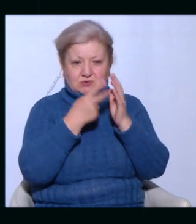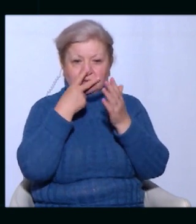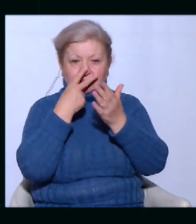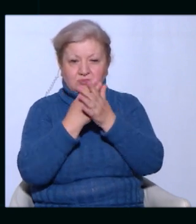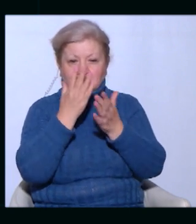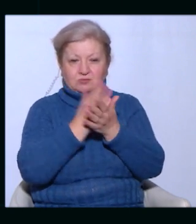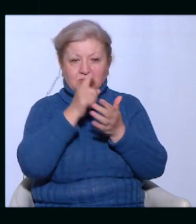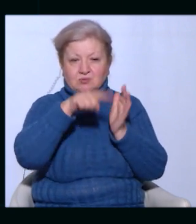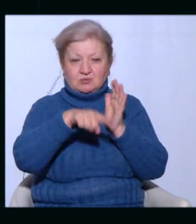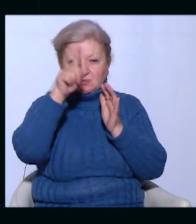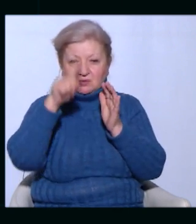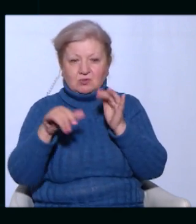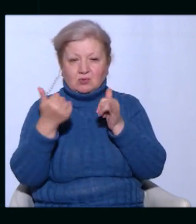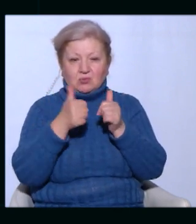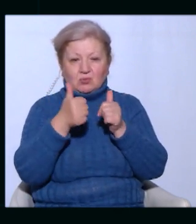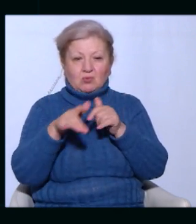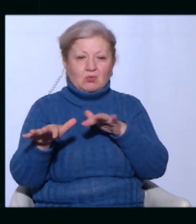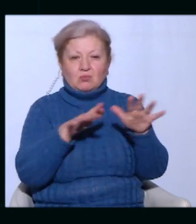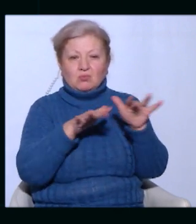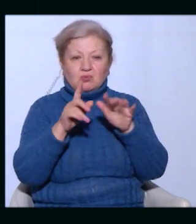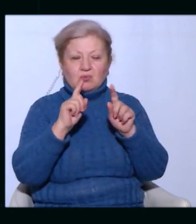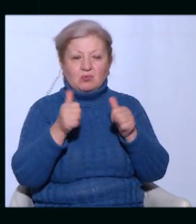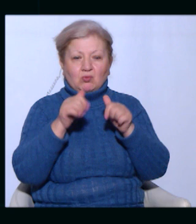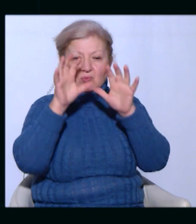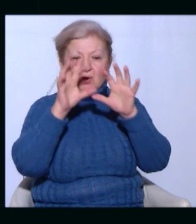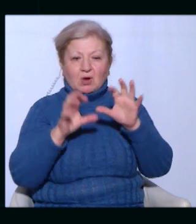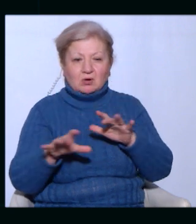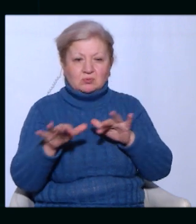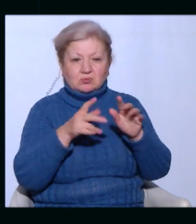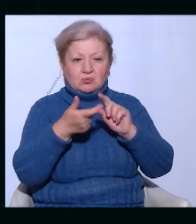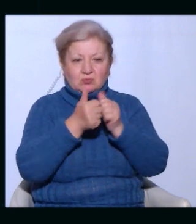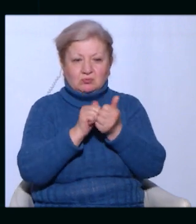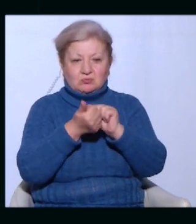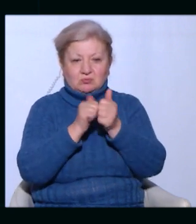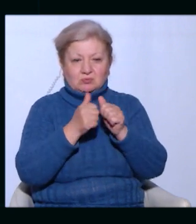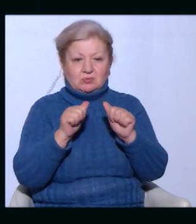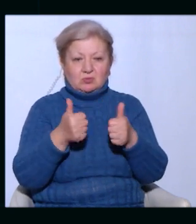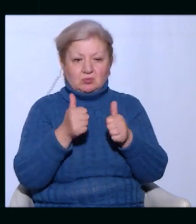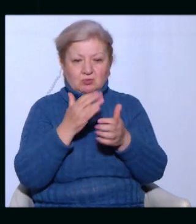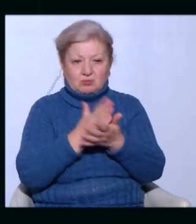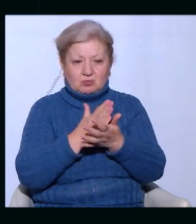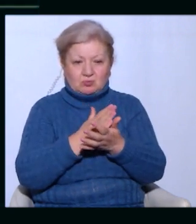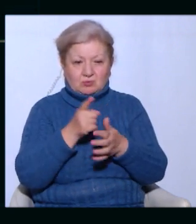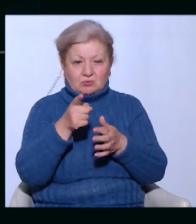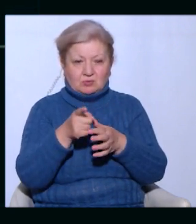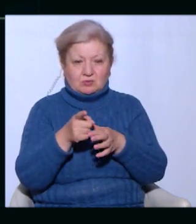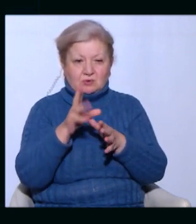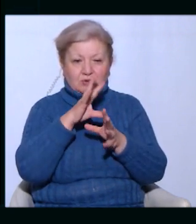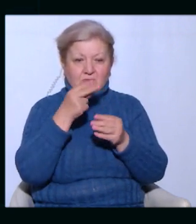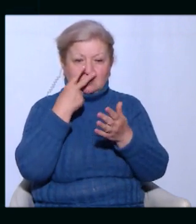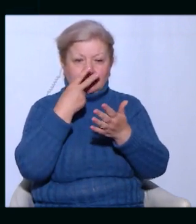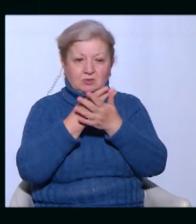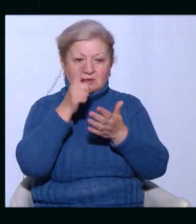ანუ როგორ მოძრაობს, რა კანონზომიერებით იცვლება პროექცია, როდესაც